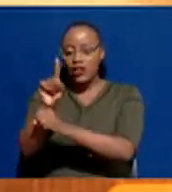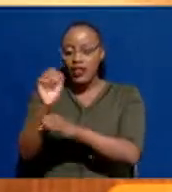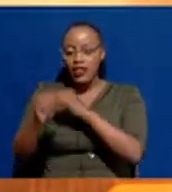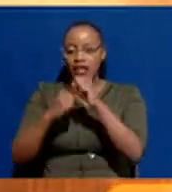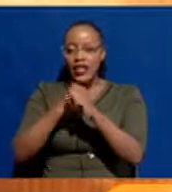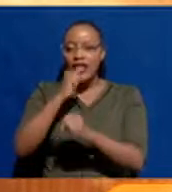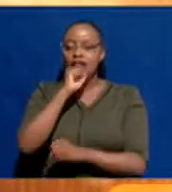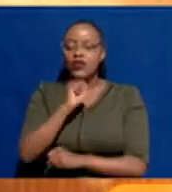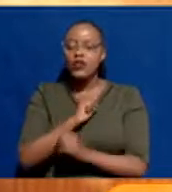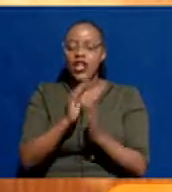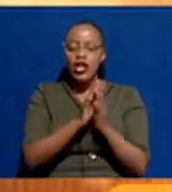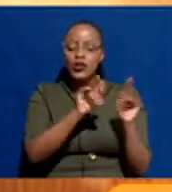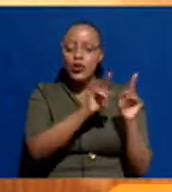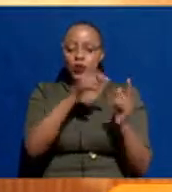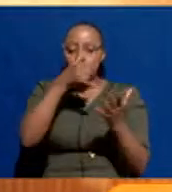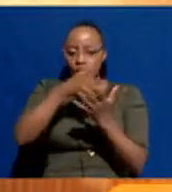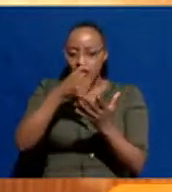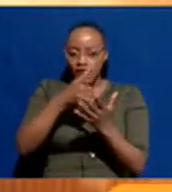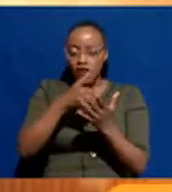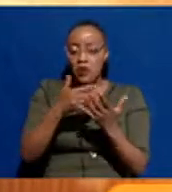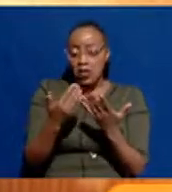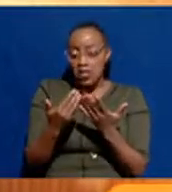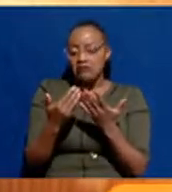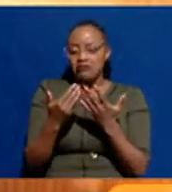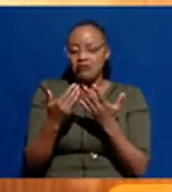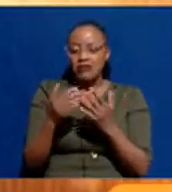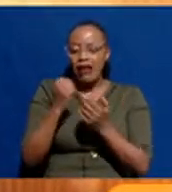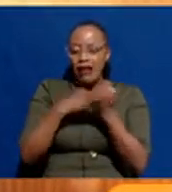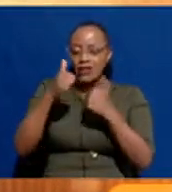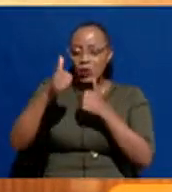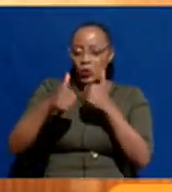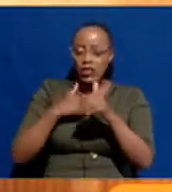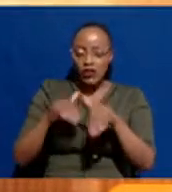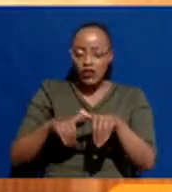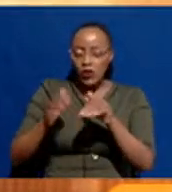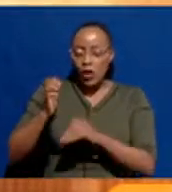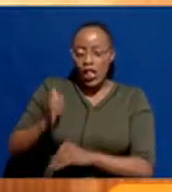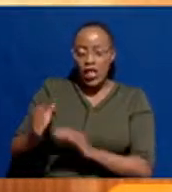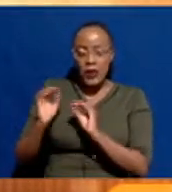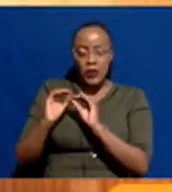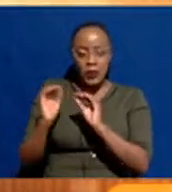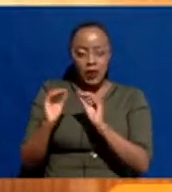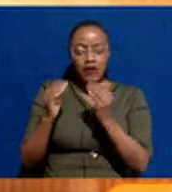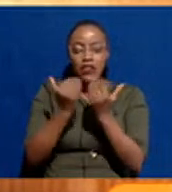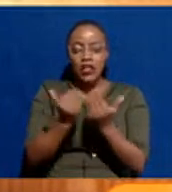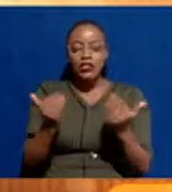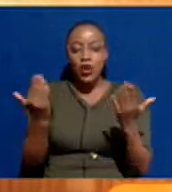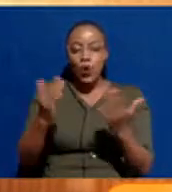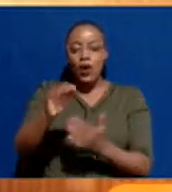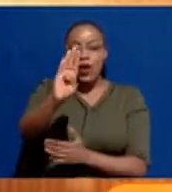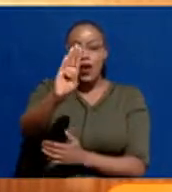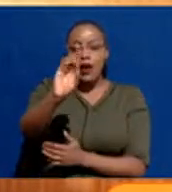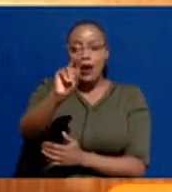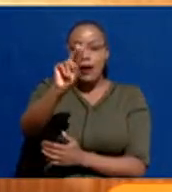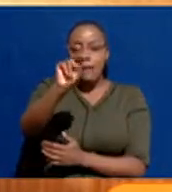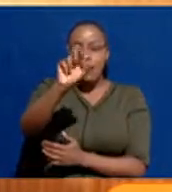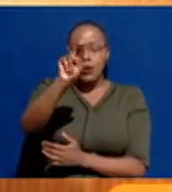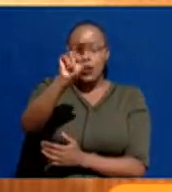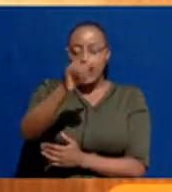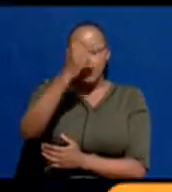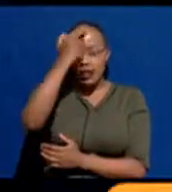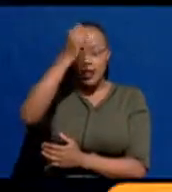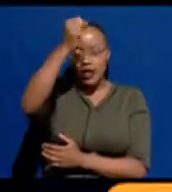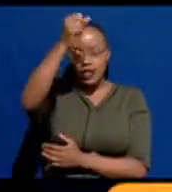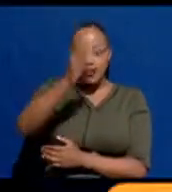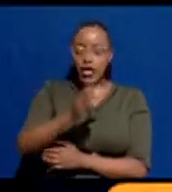na vilevile kujihusisha katika vitendo visivyo vya kimaadili na watoto hao katika mtaa wa Bonde Kajiado